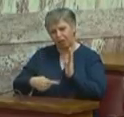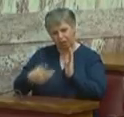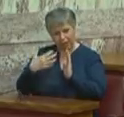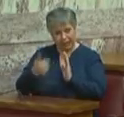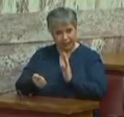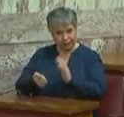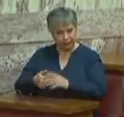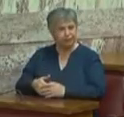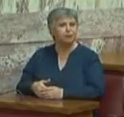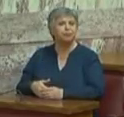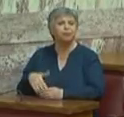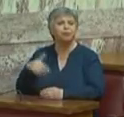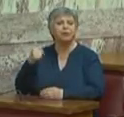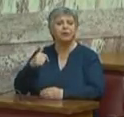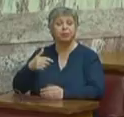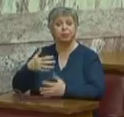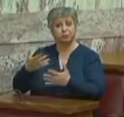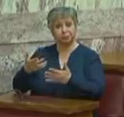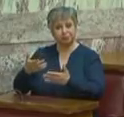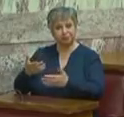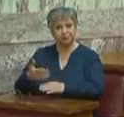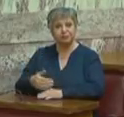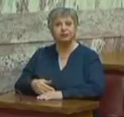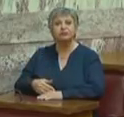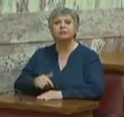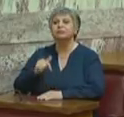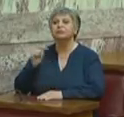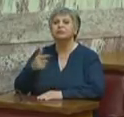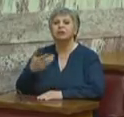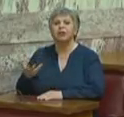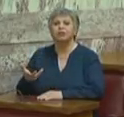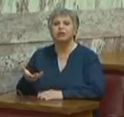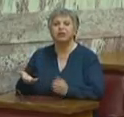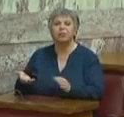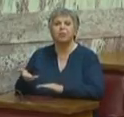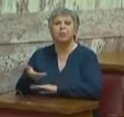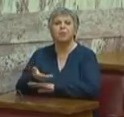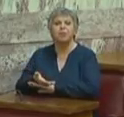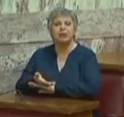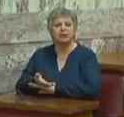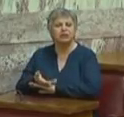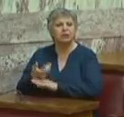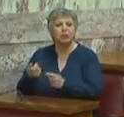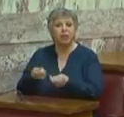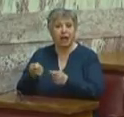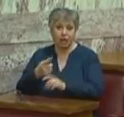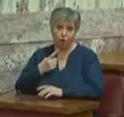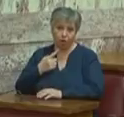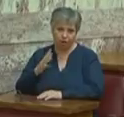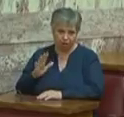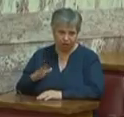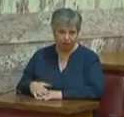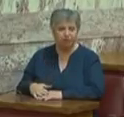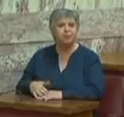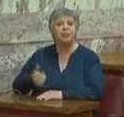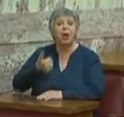Υπέβαλαν λοιπόν οι κύριοι αυτοί τις μηνύσεις τους και προχθές ο